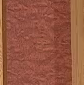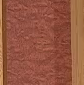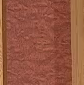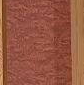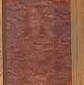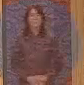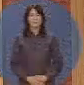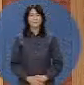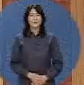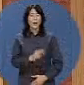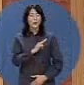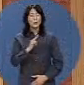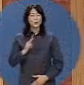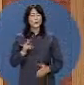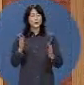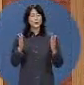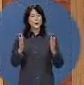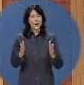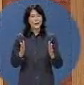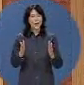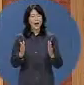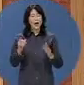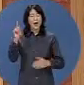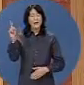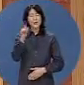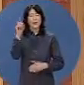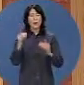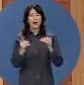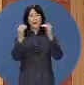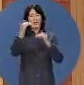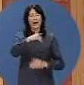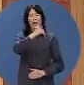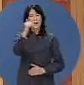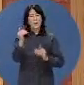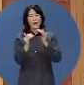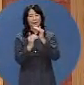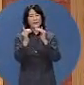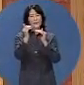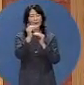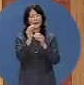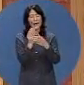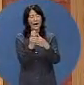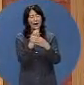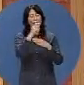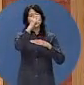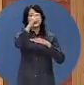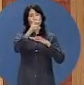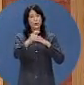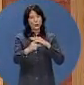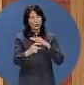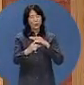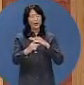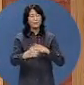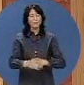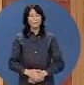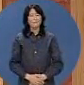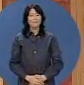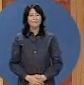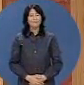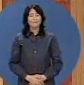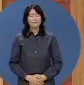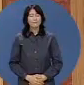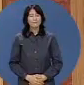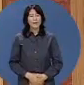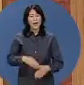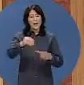た2日間にわって行われた駒高山竹明りの夕べこの他にも会場で